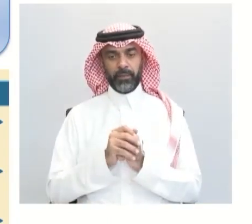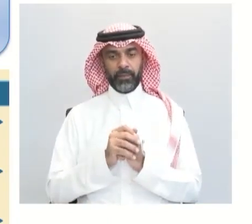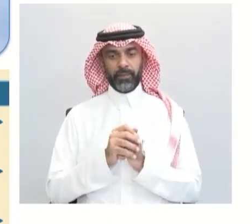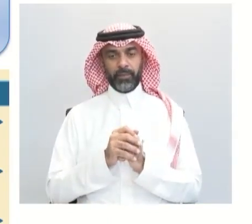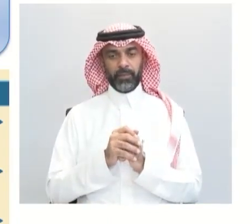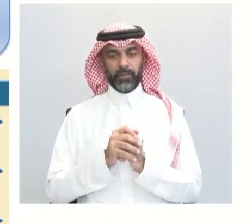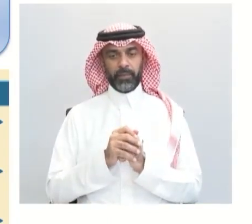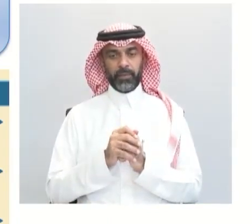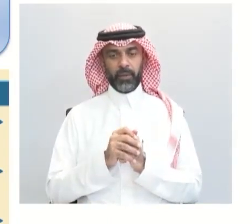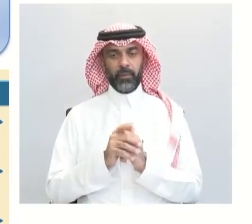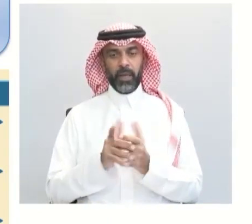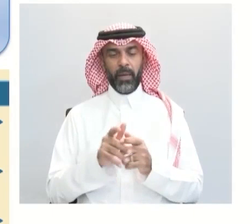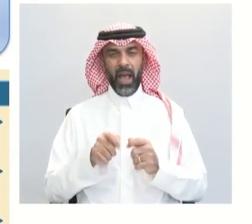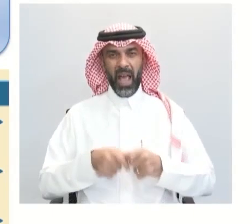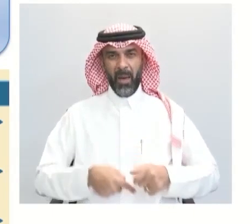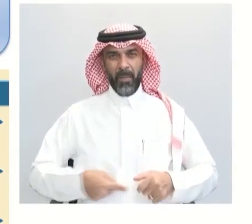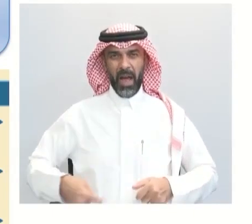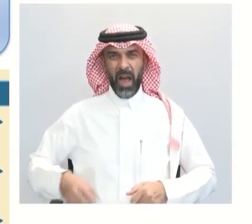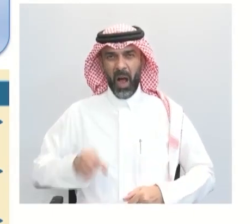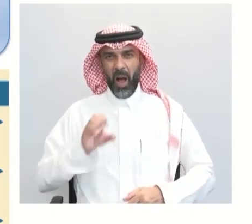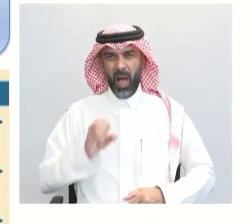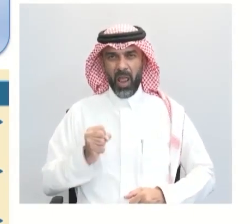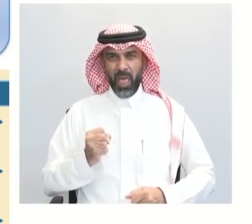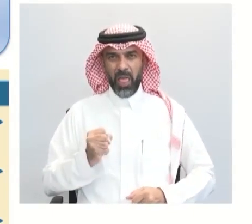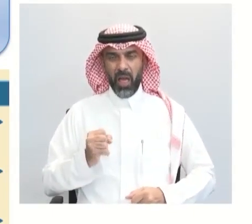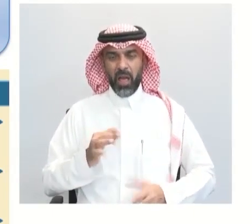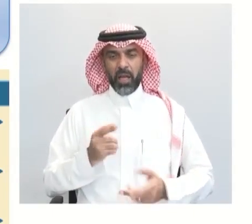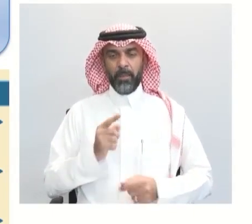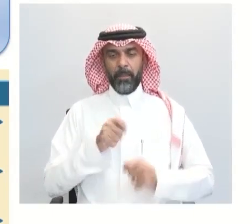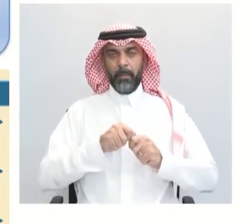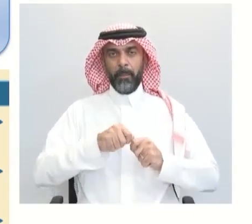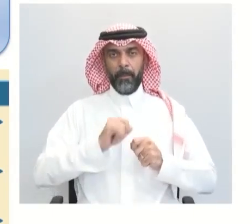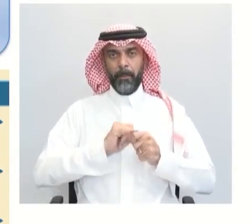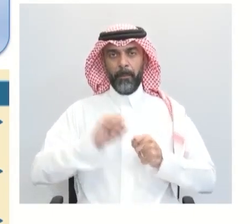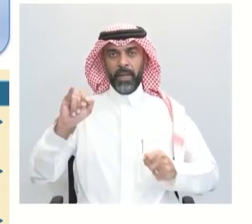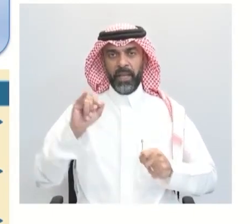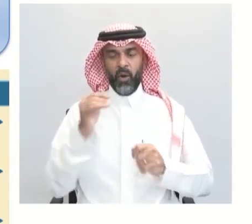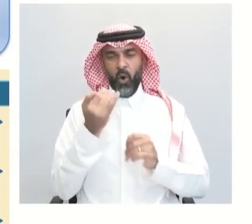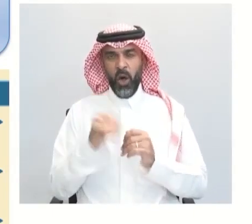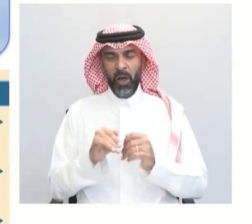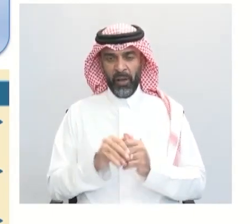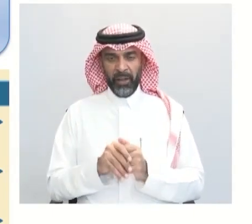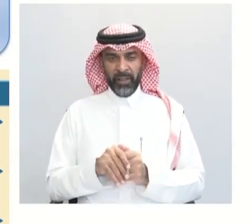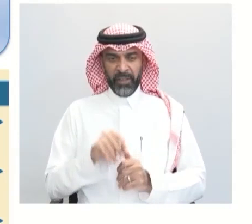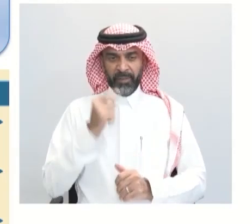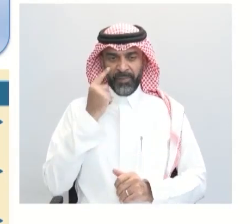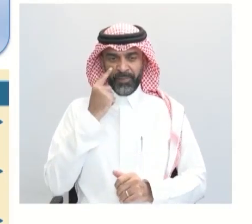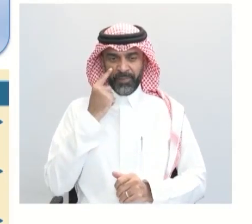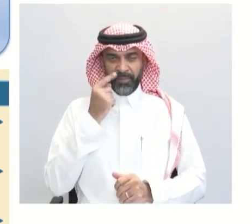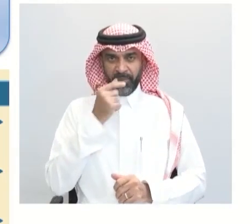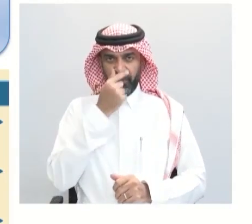الامعاء الغليظه نحو متر ونص وعندما نستعرض هذه الامعاء بتفصيل اكبر سوف نشاهد ان الامعاء